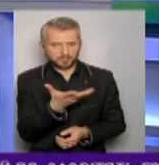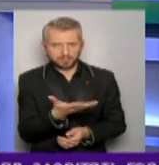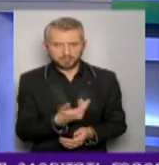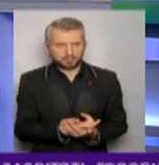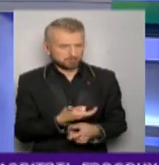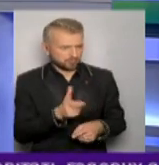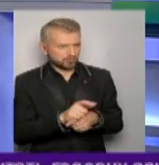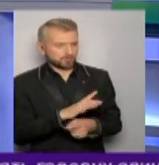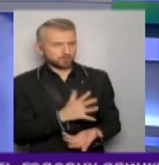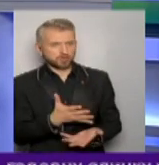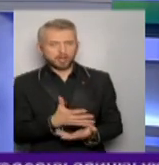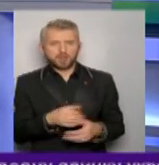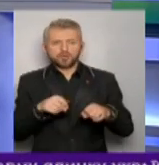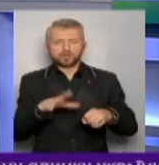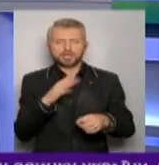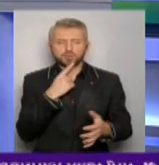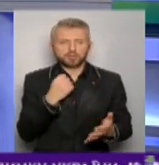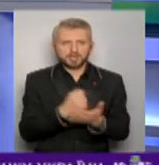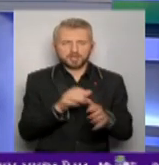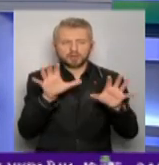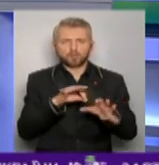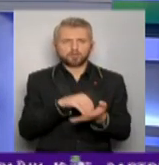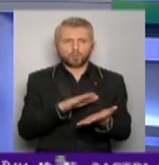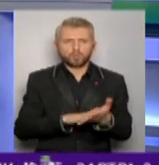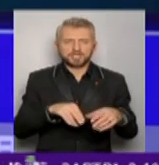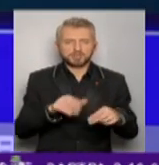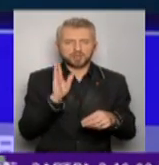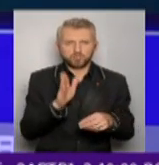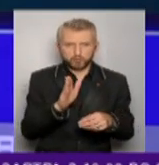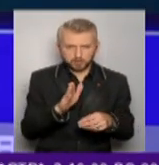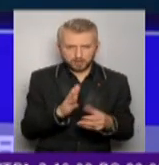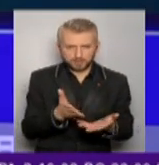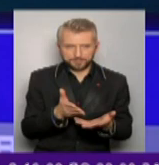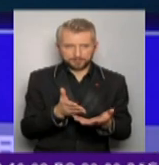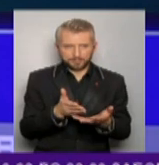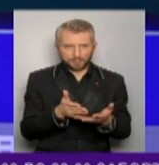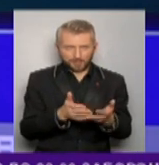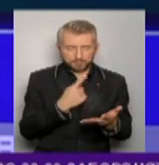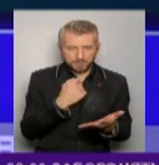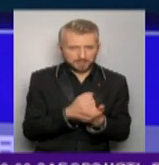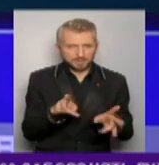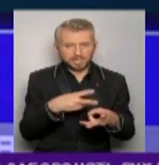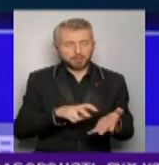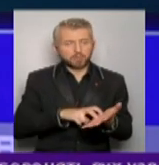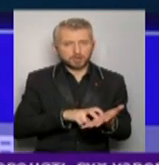рішення буде прийняте, про закон про облік землі буде прийнятий. І не треба цього боятися. Головне, щоб